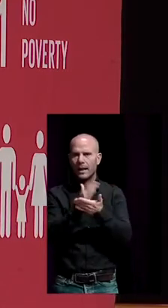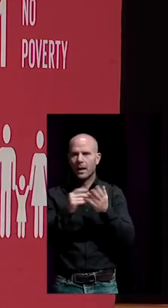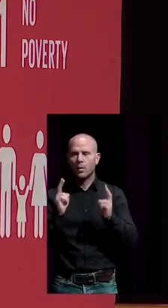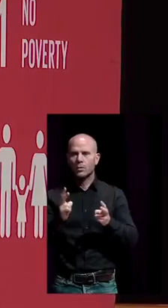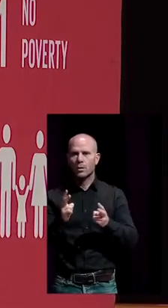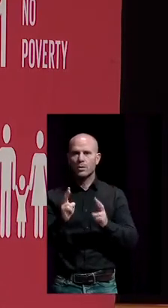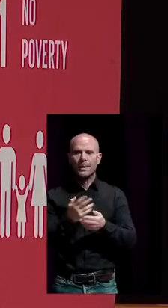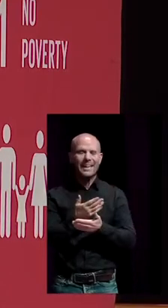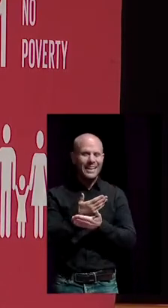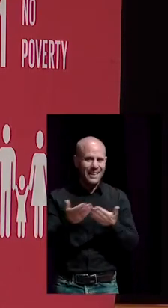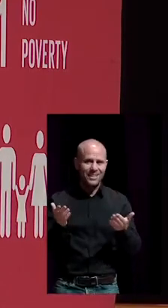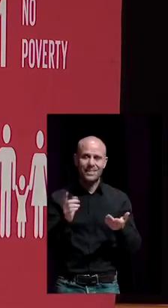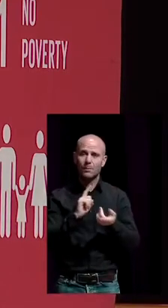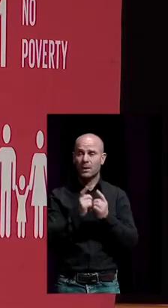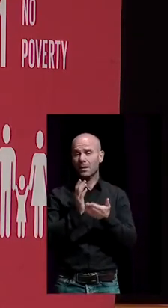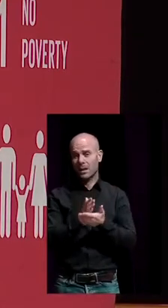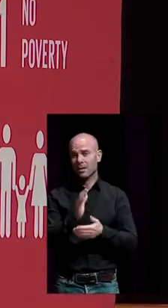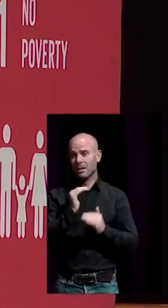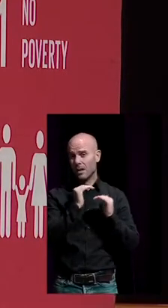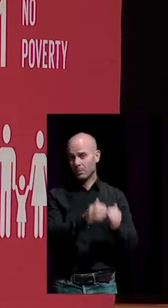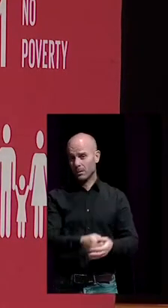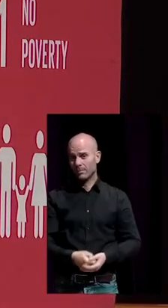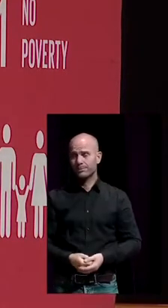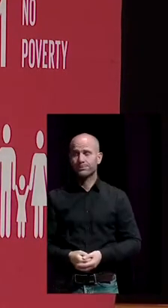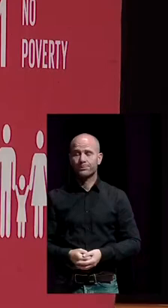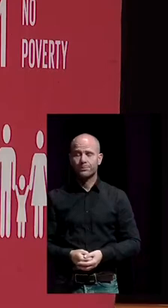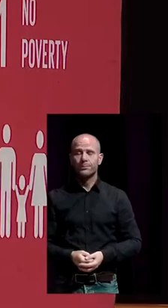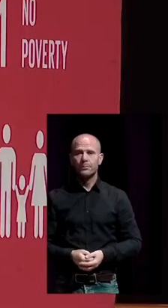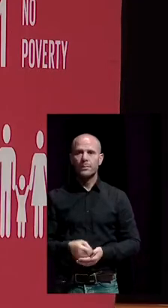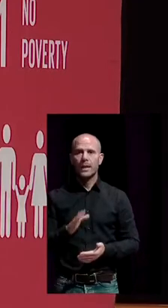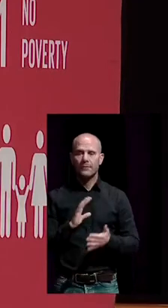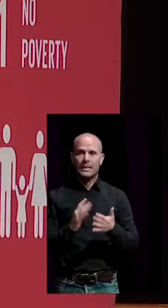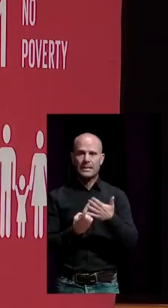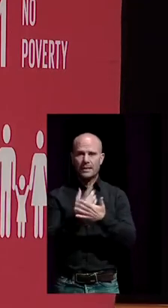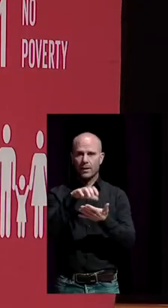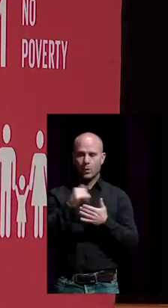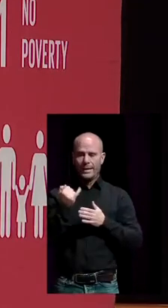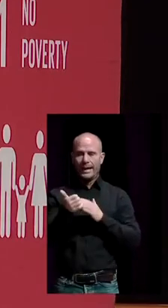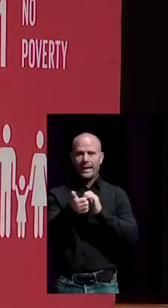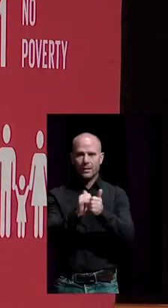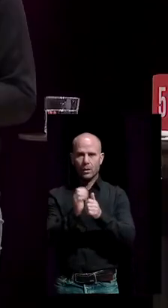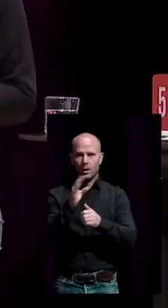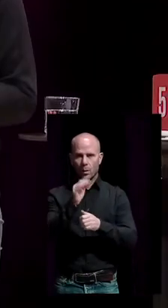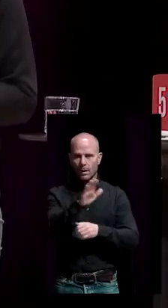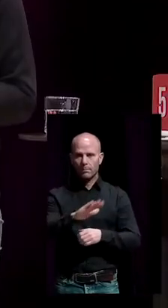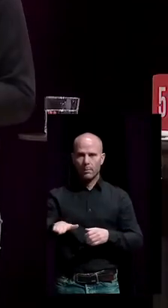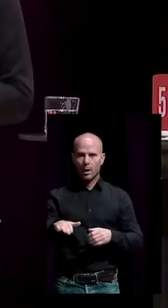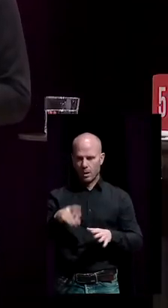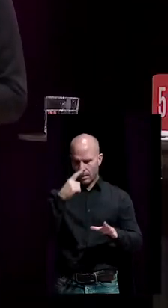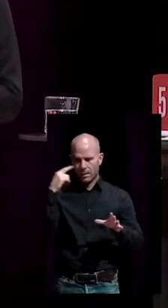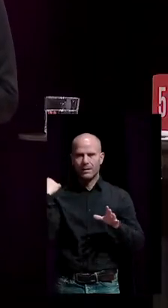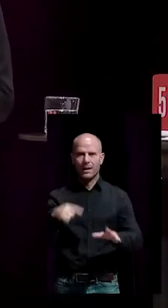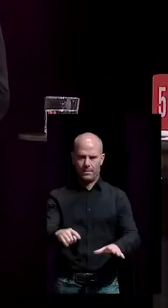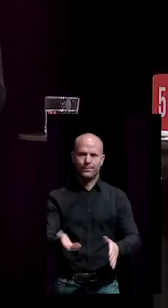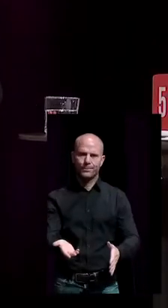inte blir rätt alla gånger. För det finns situationer i idrotten där barn faktiskt far